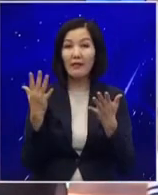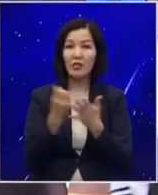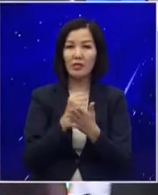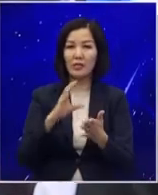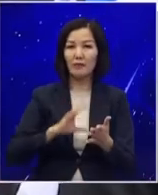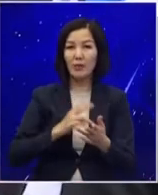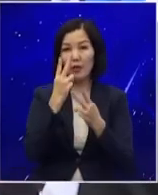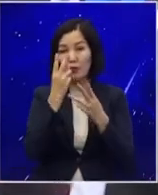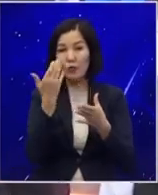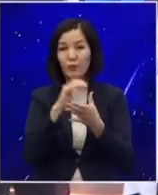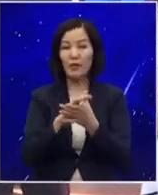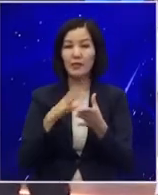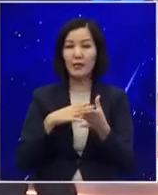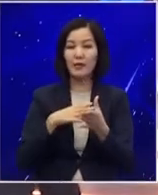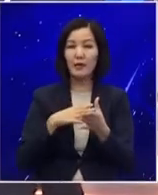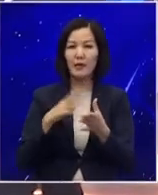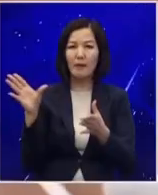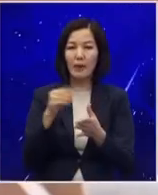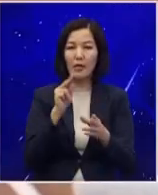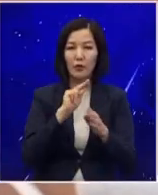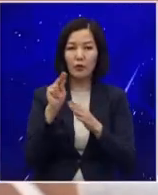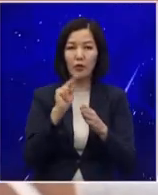жеткенін бәрін үйретті. Мен осылай